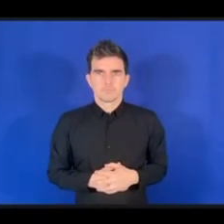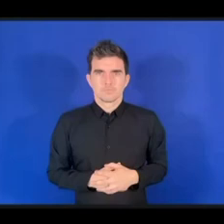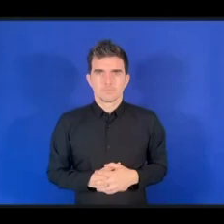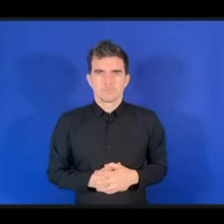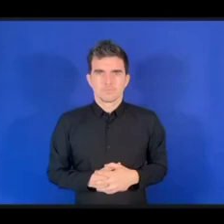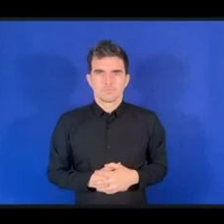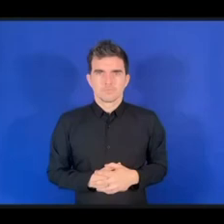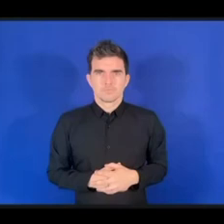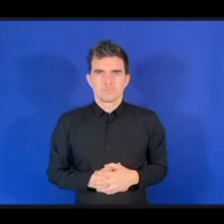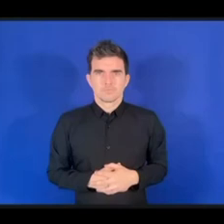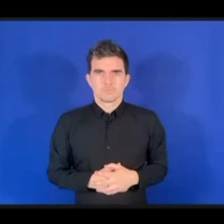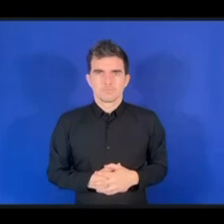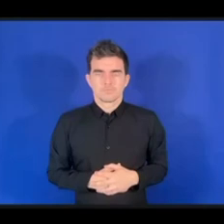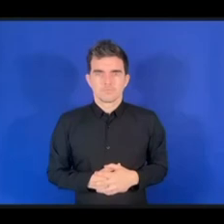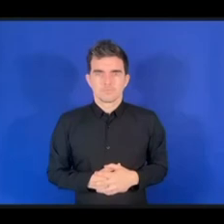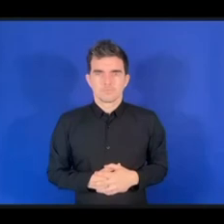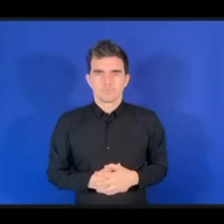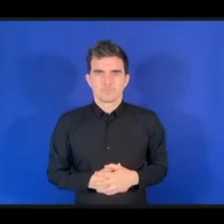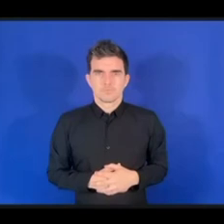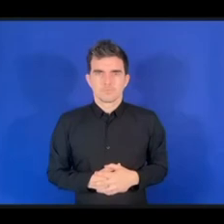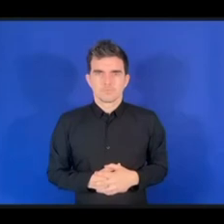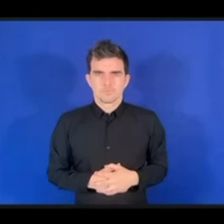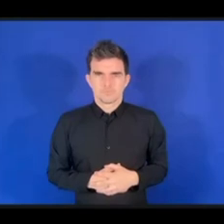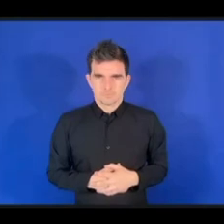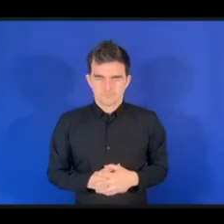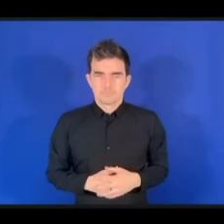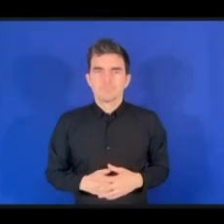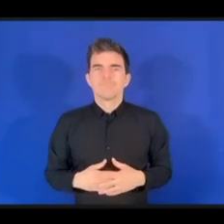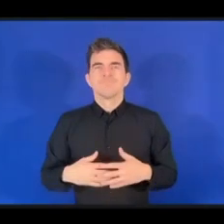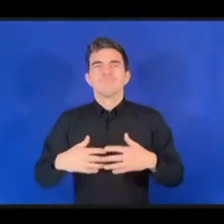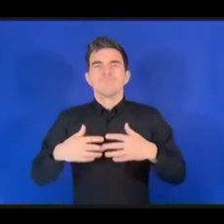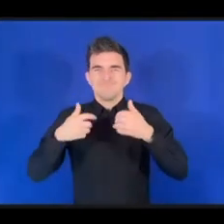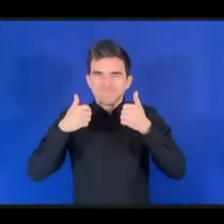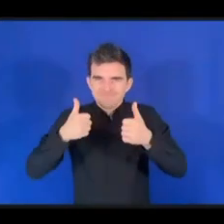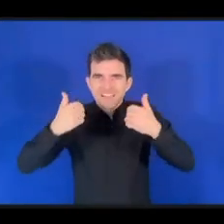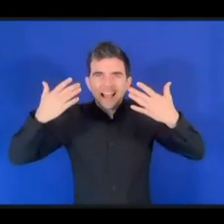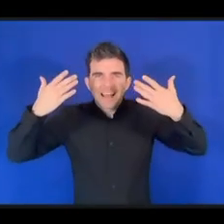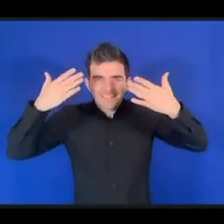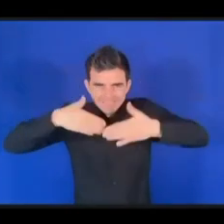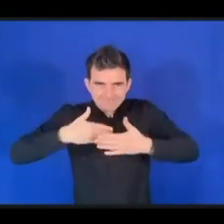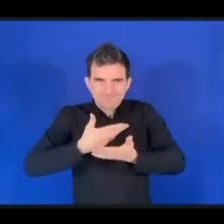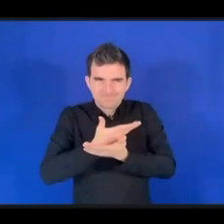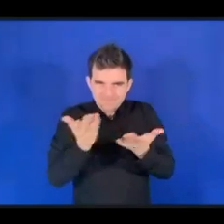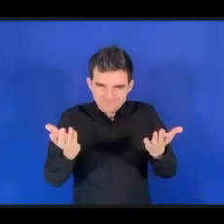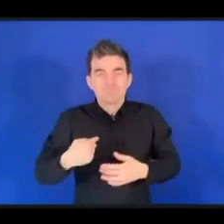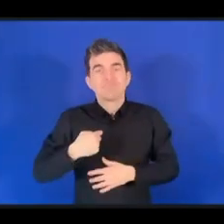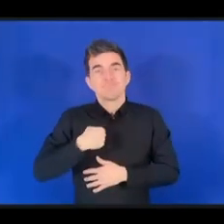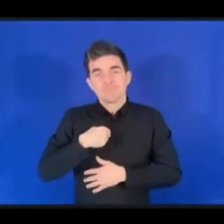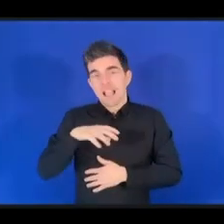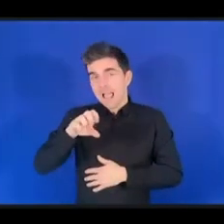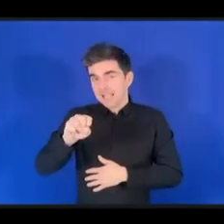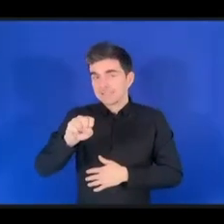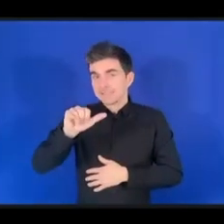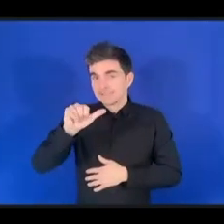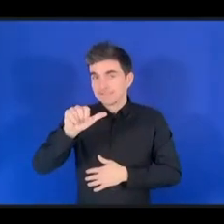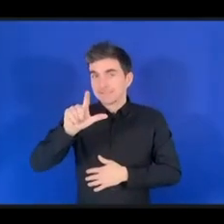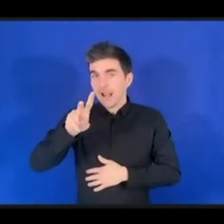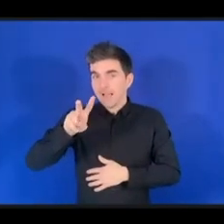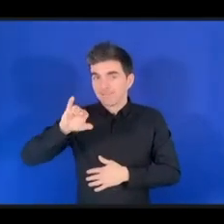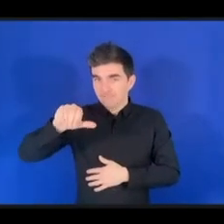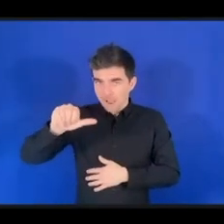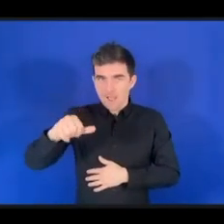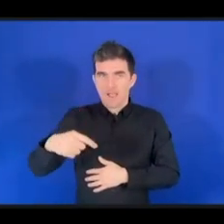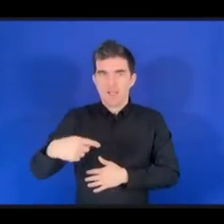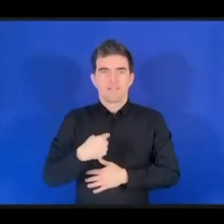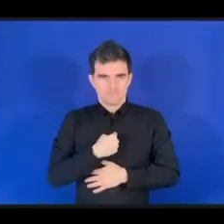tribune bonsoir Je m'appelle Sylvia cadena je suis directrice générale par intérim de la Fondation apnque je suis